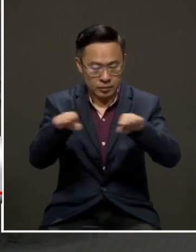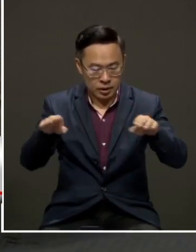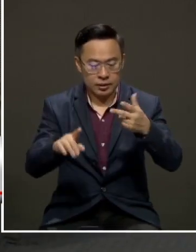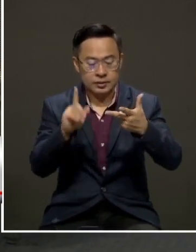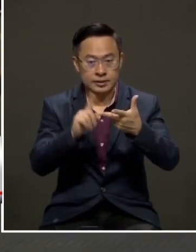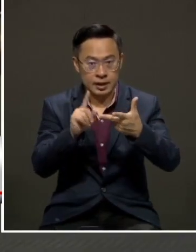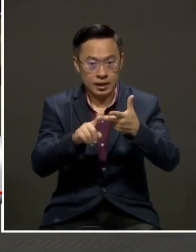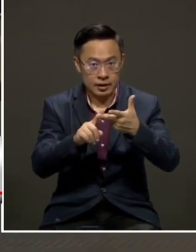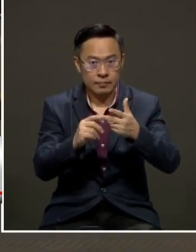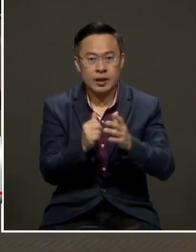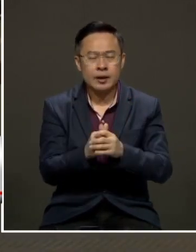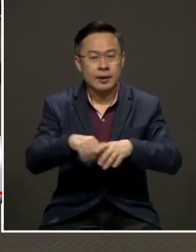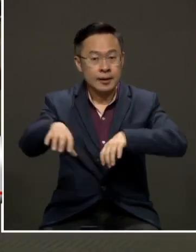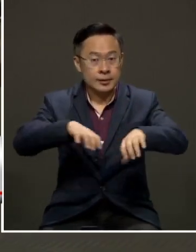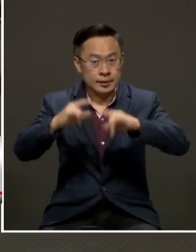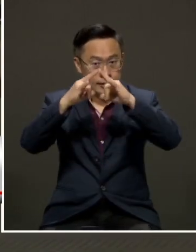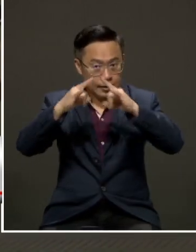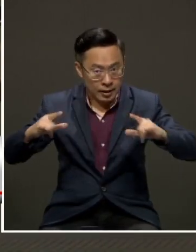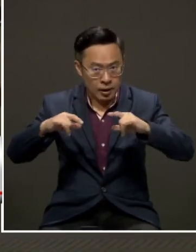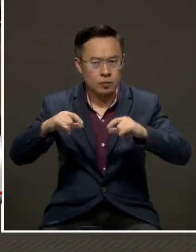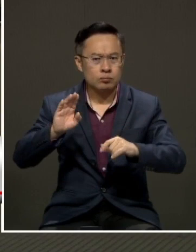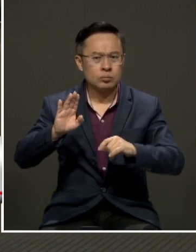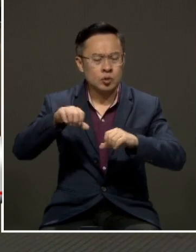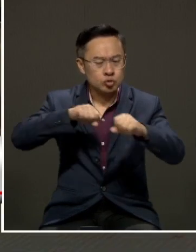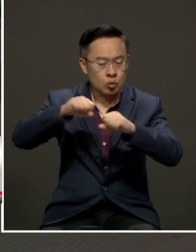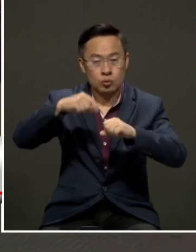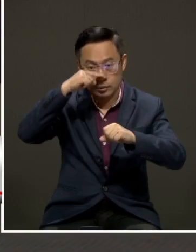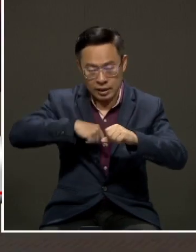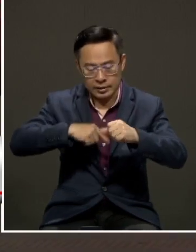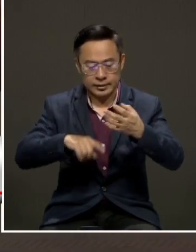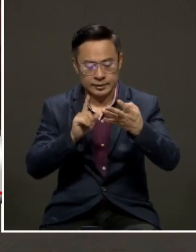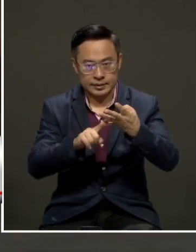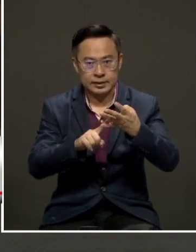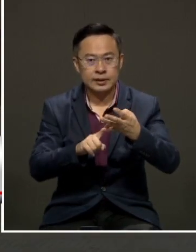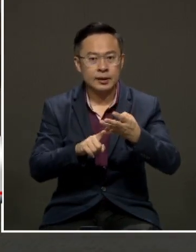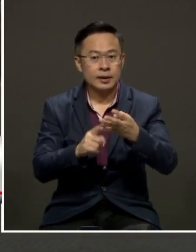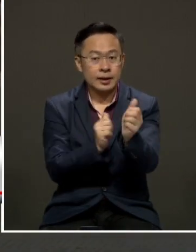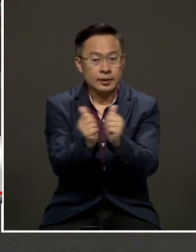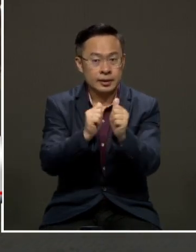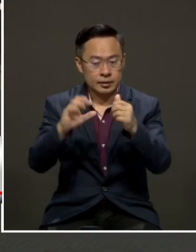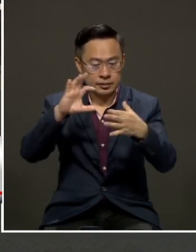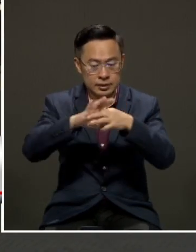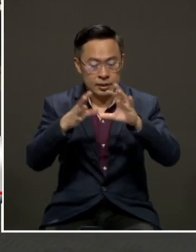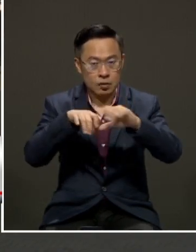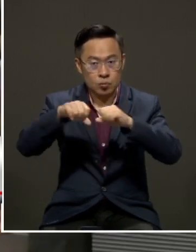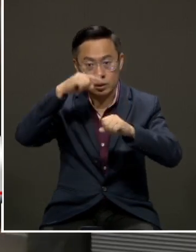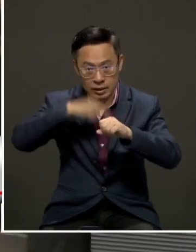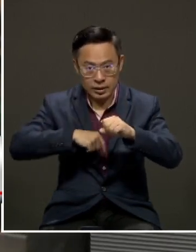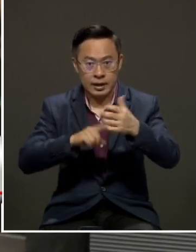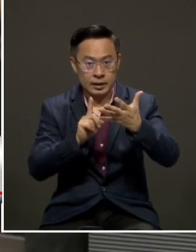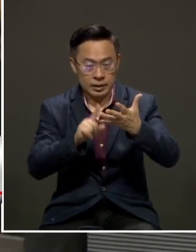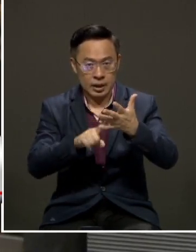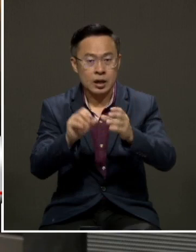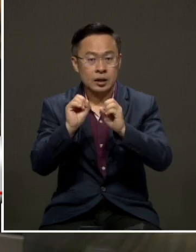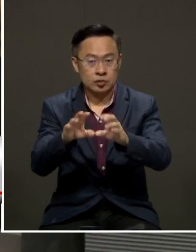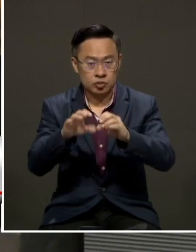มาตรฐานการจัดการค่ายมวยไทยมาตรฐานการจัดการแข่งขันกีฬามวยไทยมาตรฐานการเรียนการสอนกีฬามวยไท